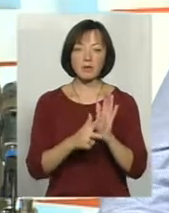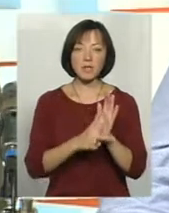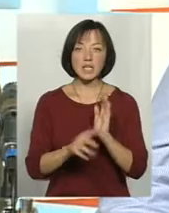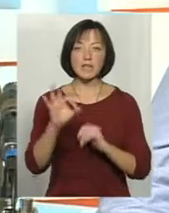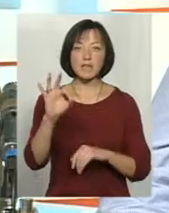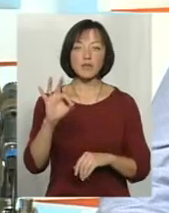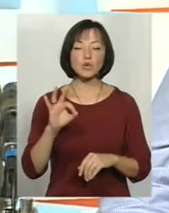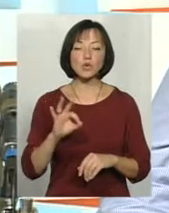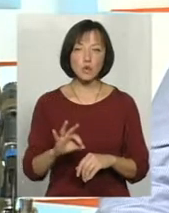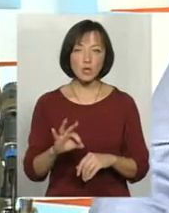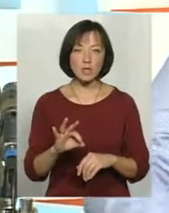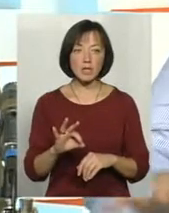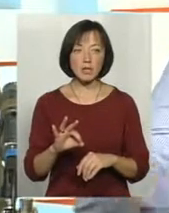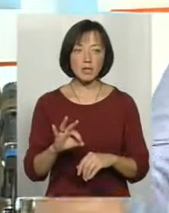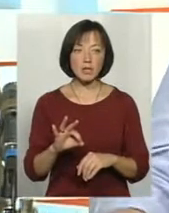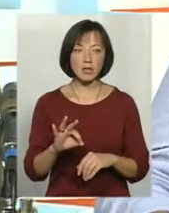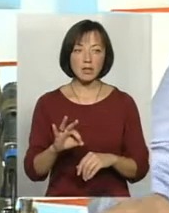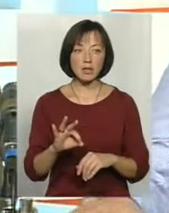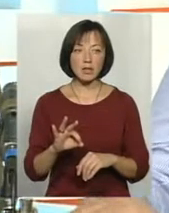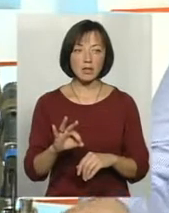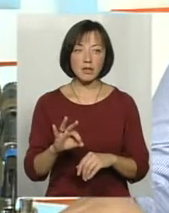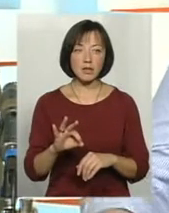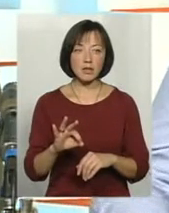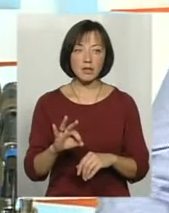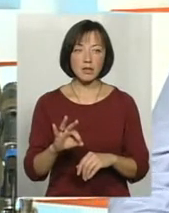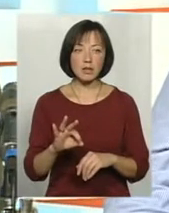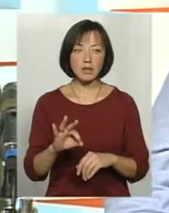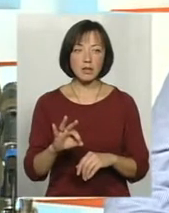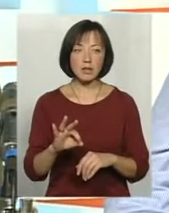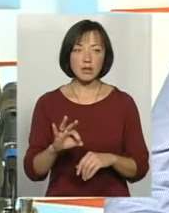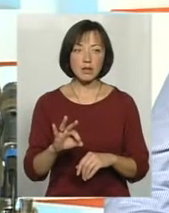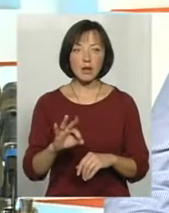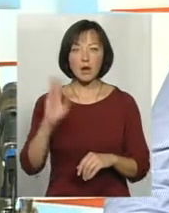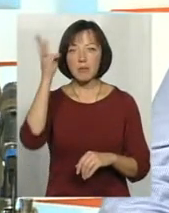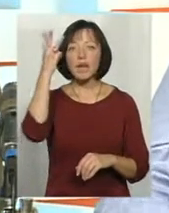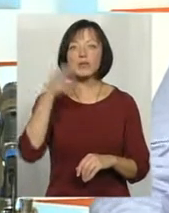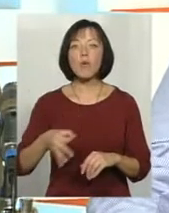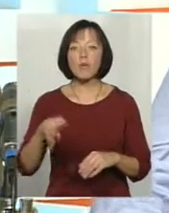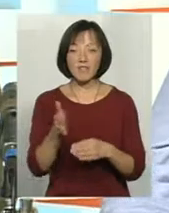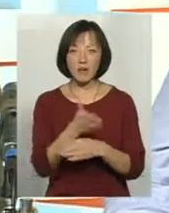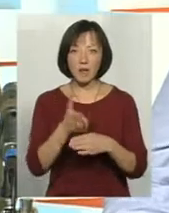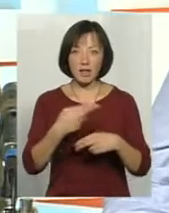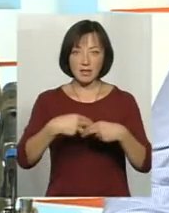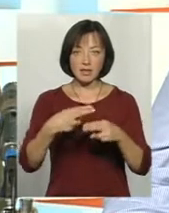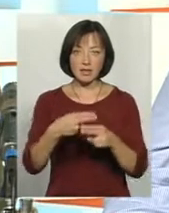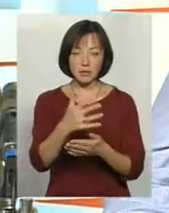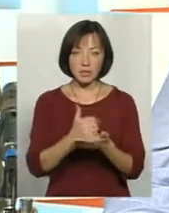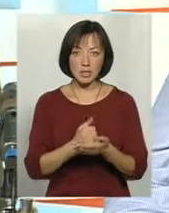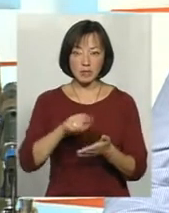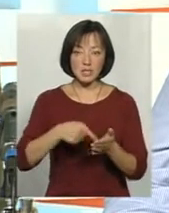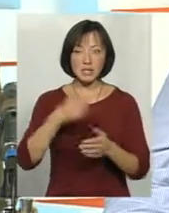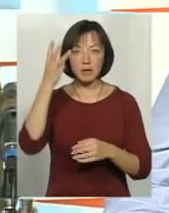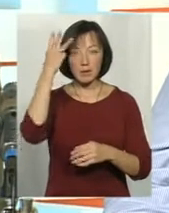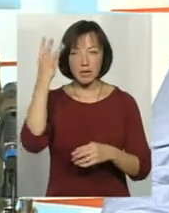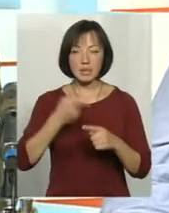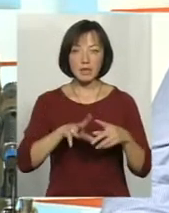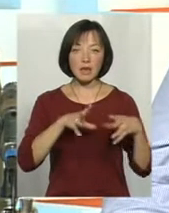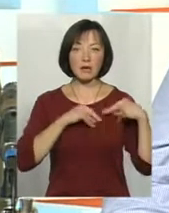75-80% територіально локалізація – це є Хмельницька область. Місто Хмельницький. Це наші